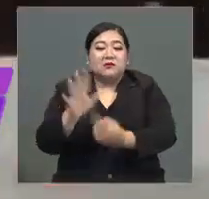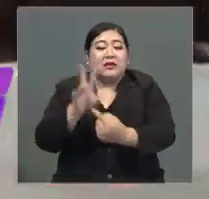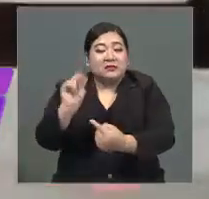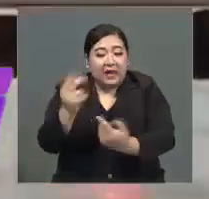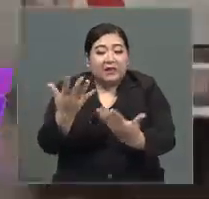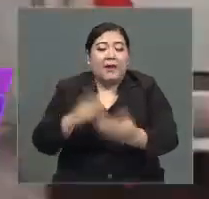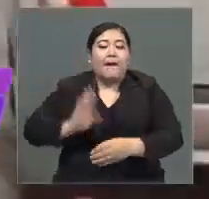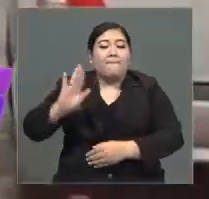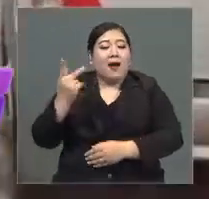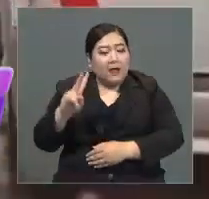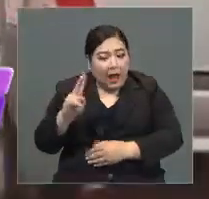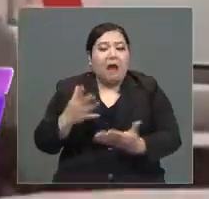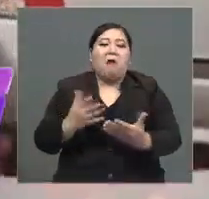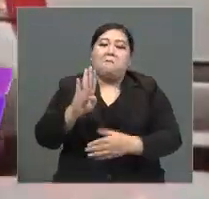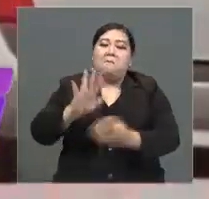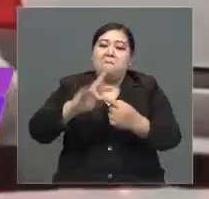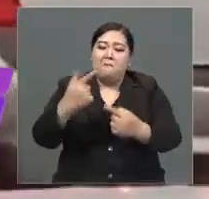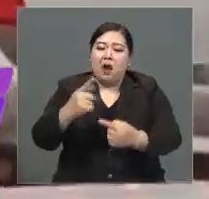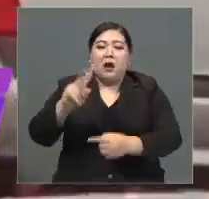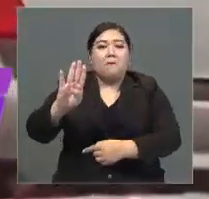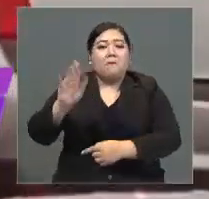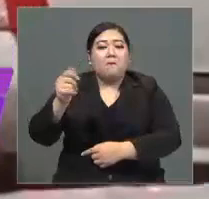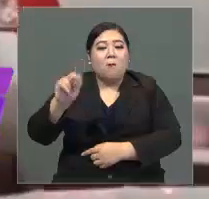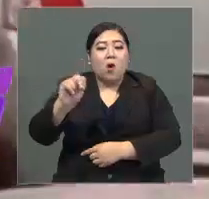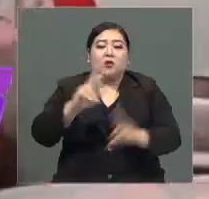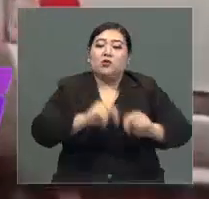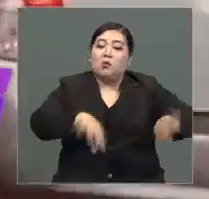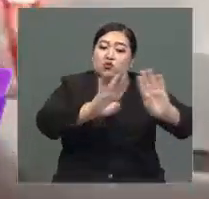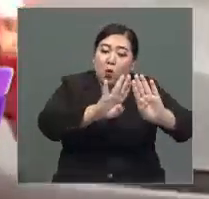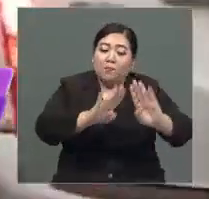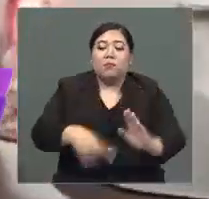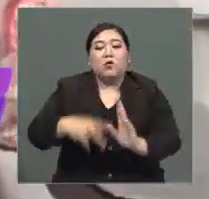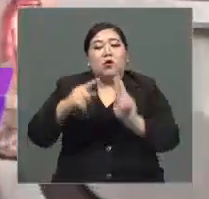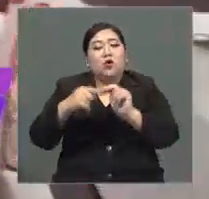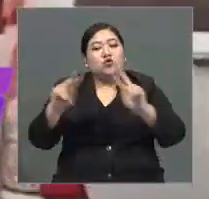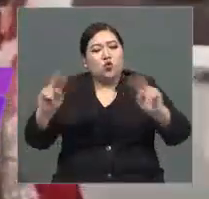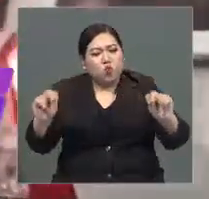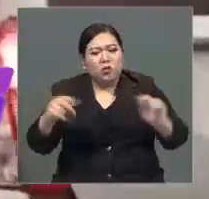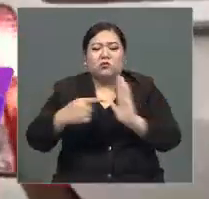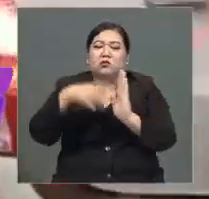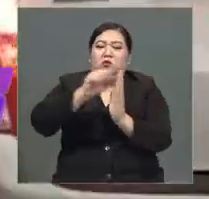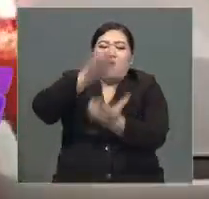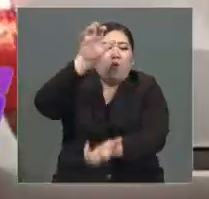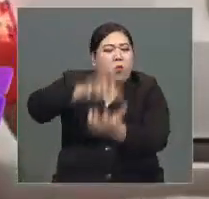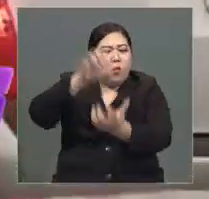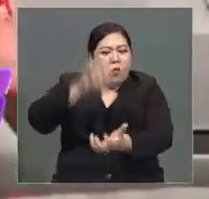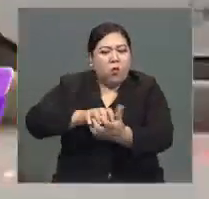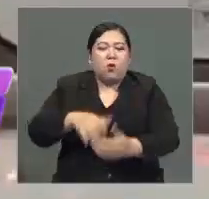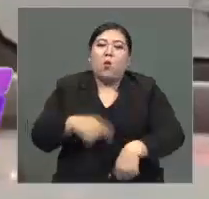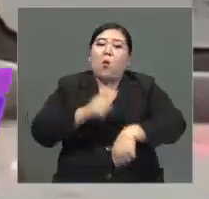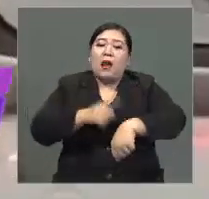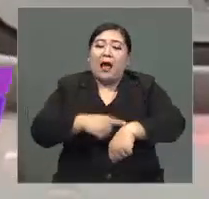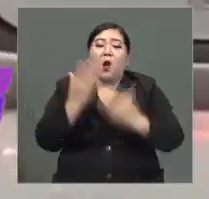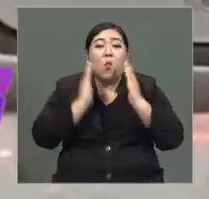ปริมนทนอย่าง้คอนประถมนนทบุรี ประทุมทานี สุิปราการ ฝนตกหนักสุดๆ ช่วทคกำลัออกบ้านเลย